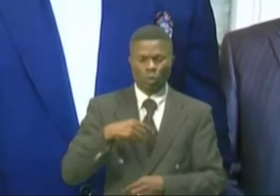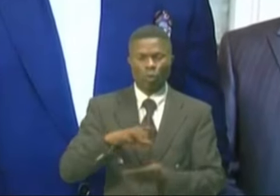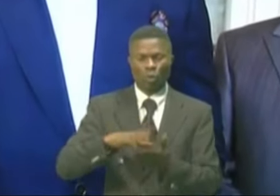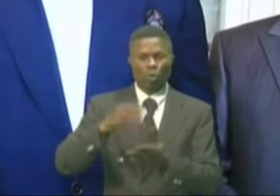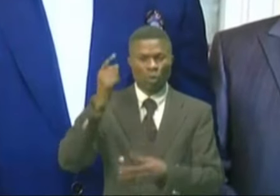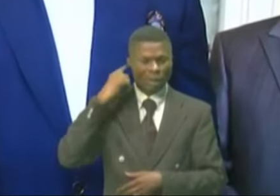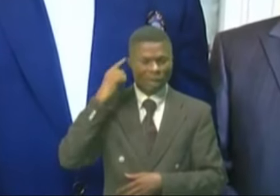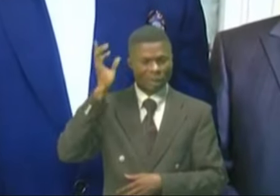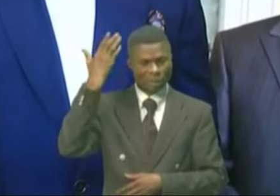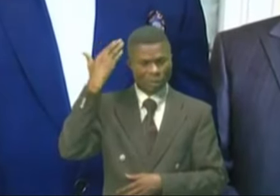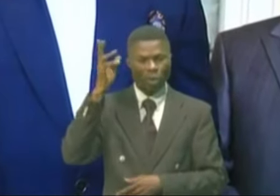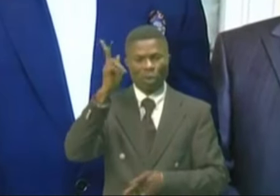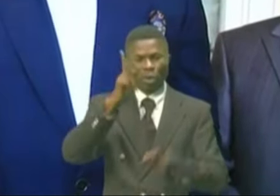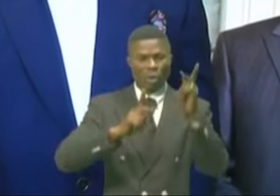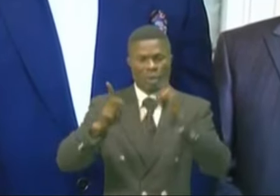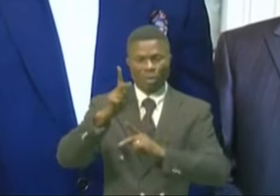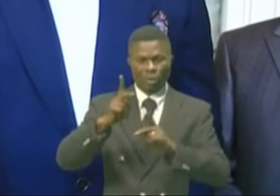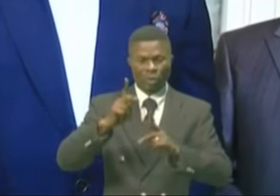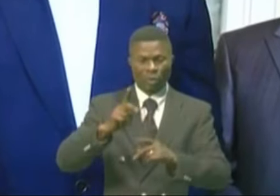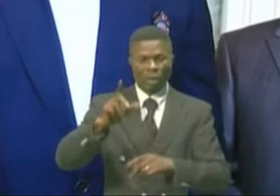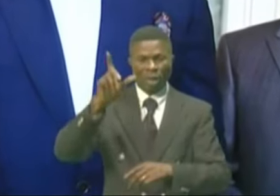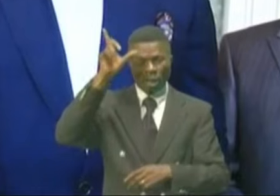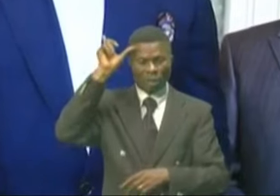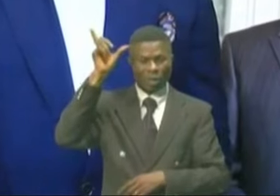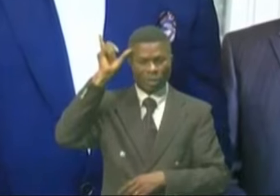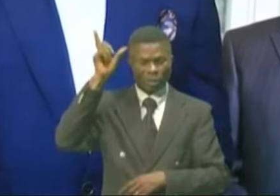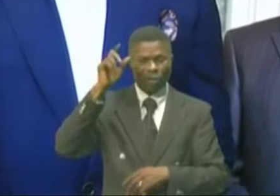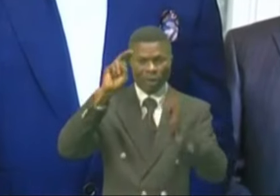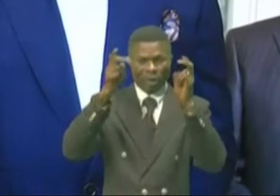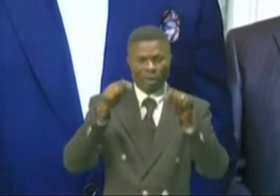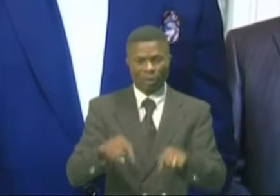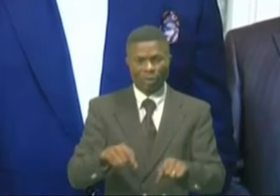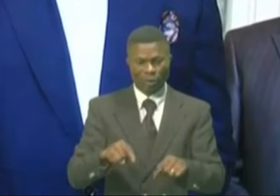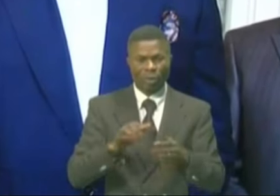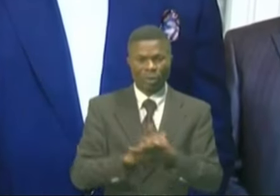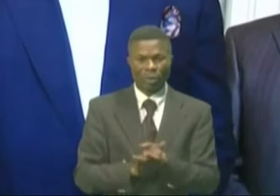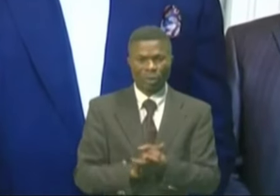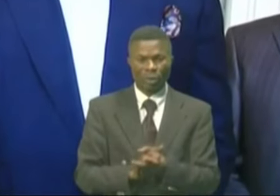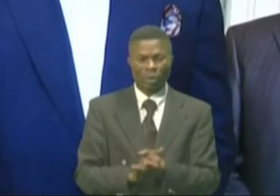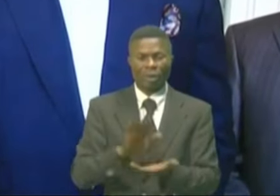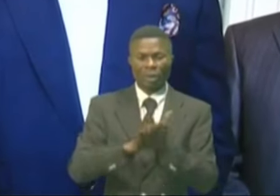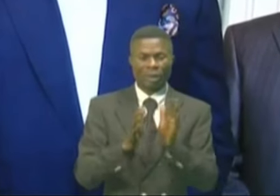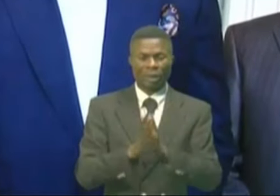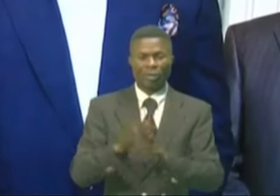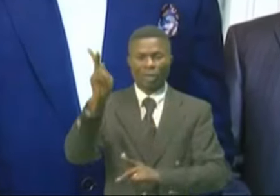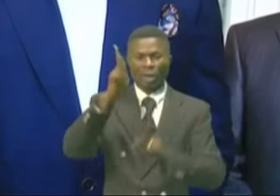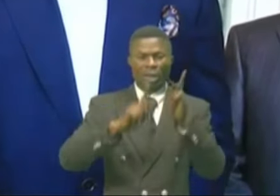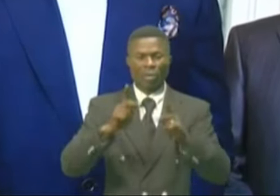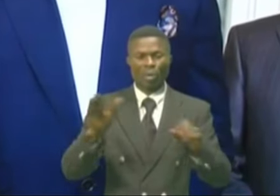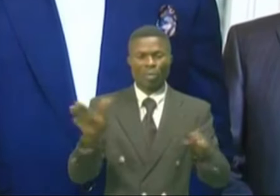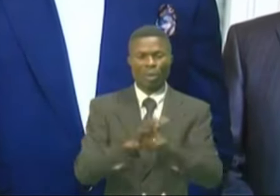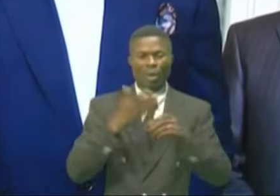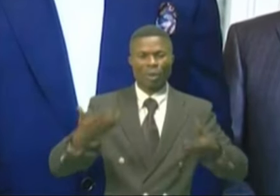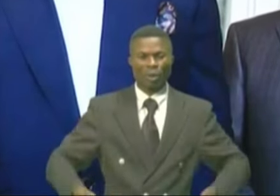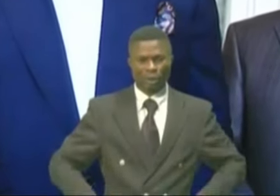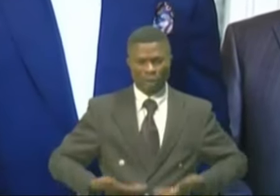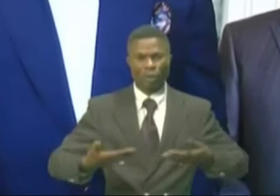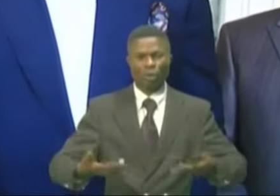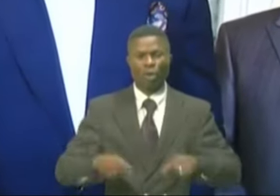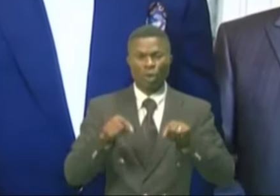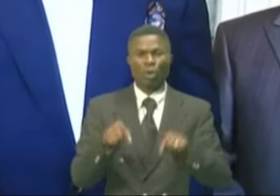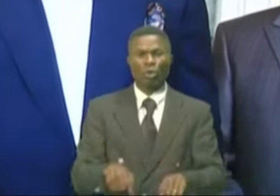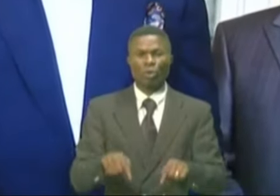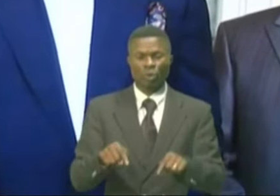que la population louchoise, particulièrement, soit la population la plus heureuse. Et donc